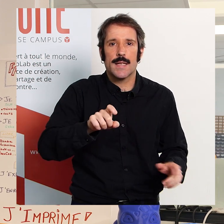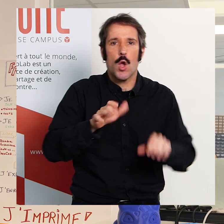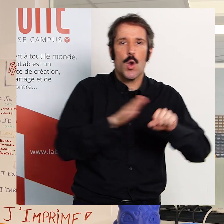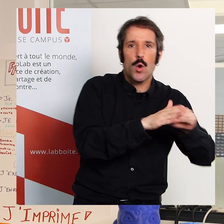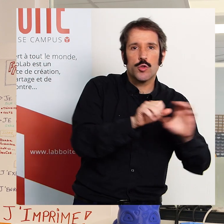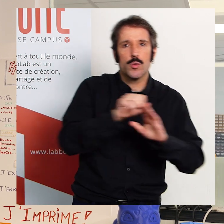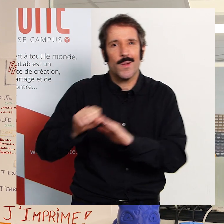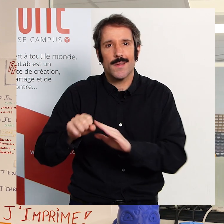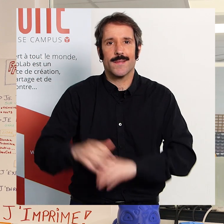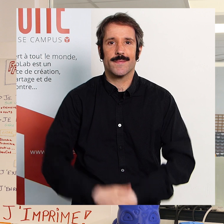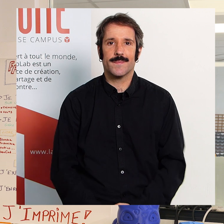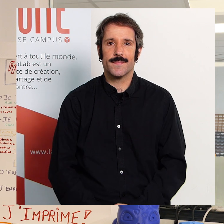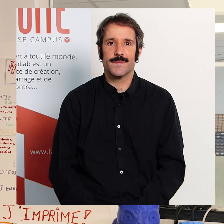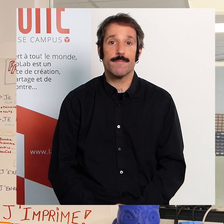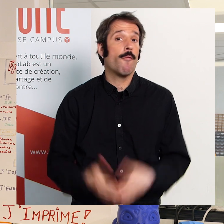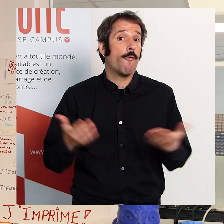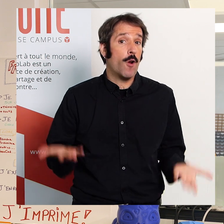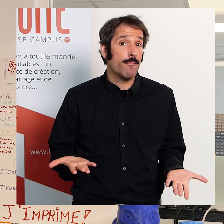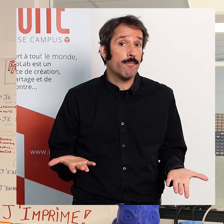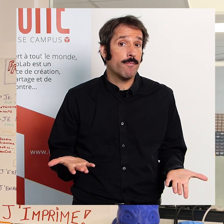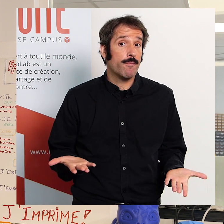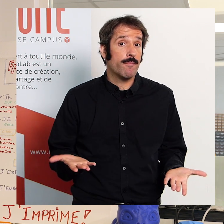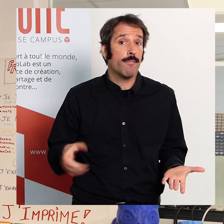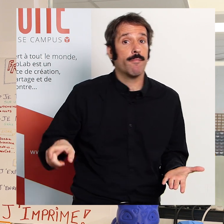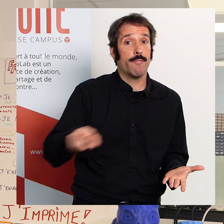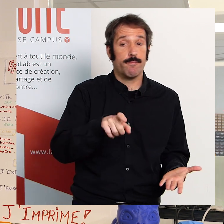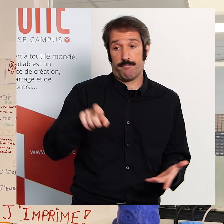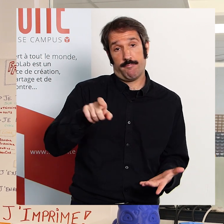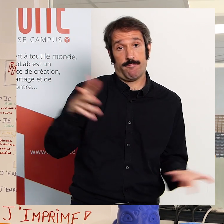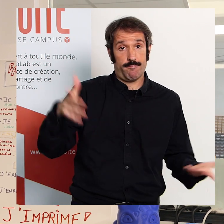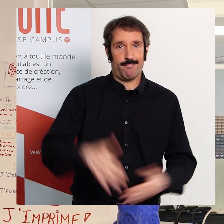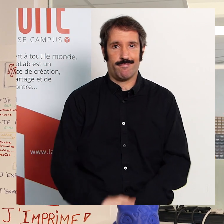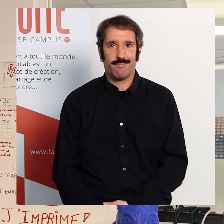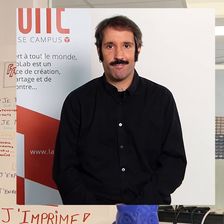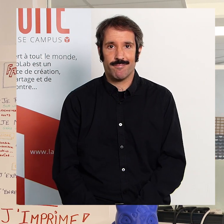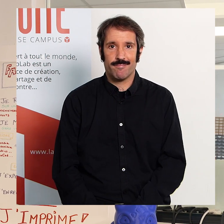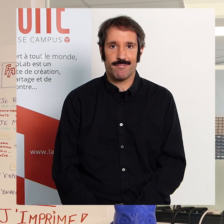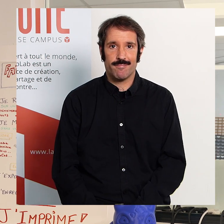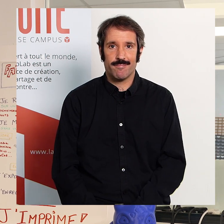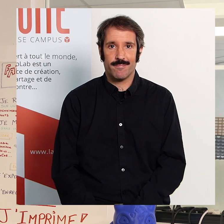molette. Gauche, droite. Voilà, ça peut se faire donc le déplacement à une